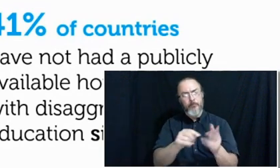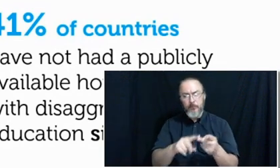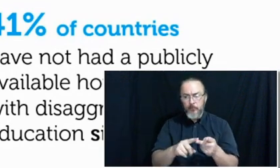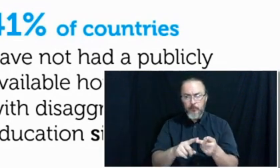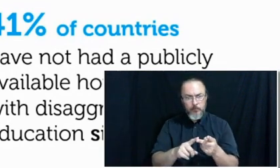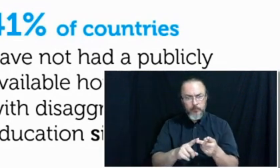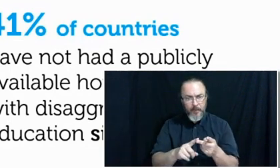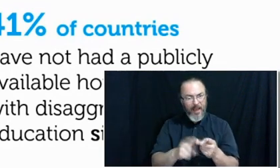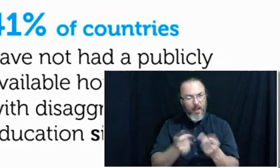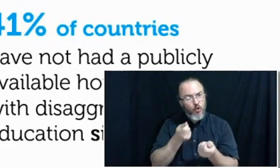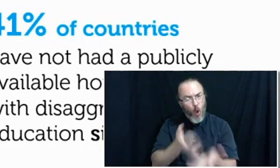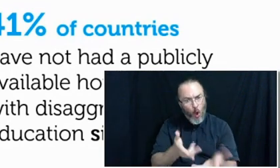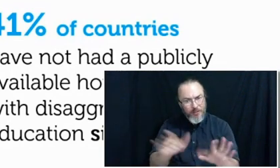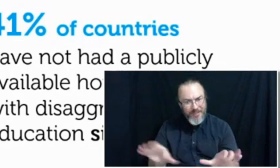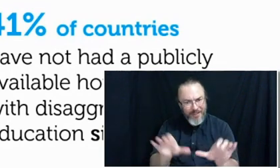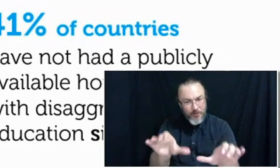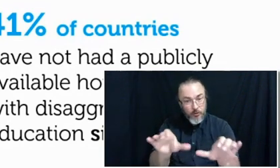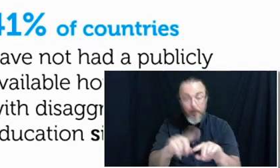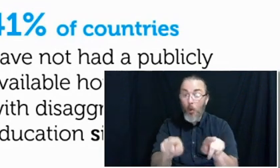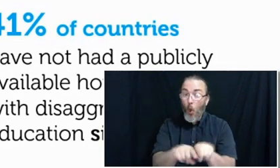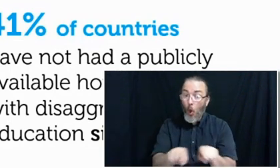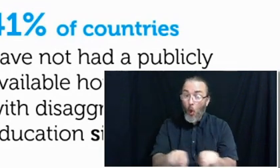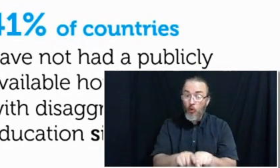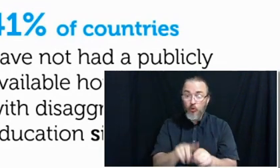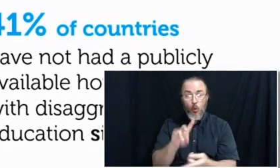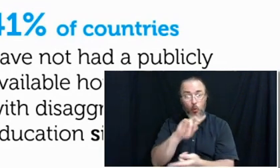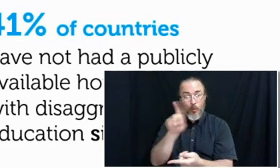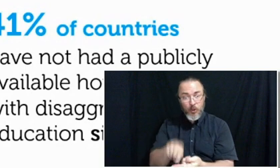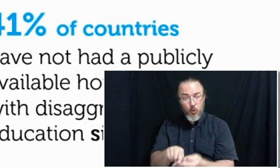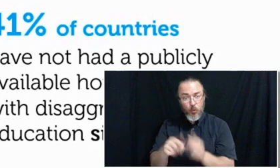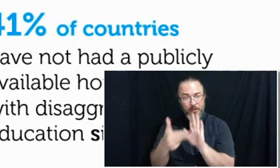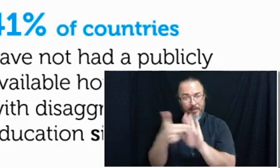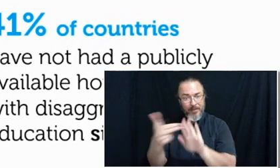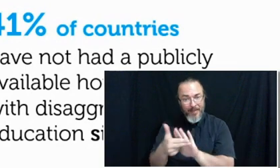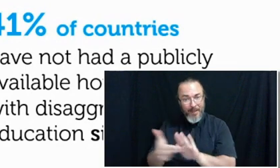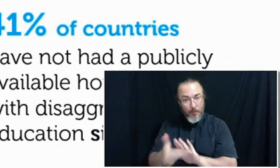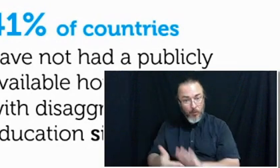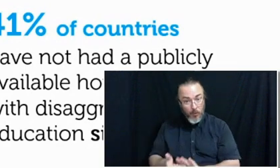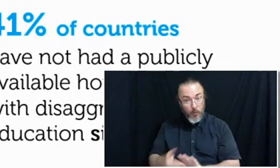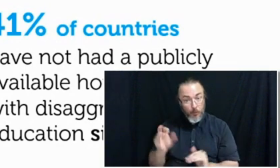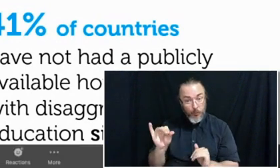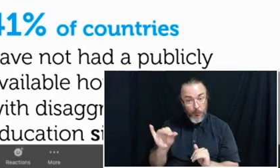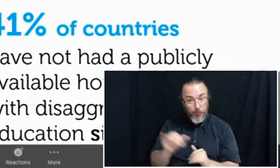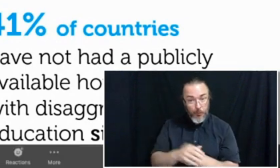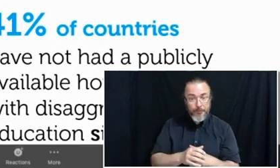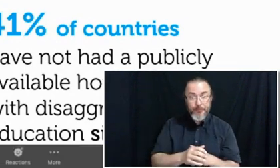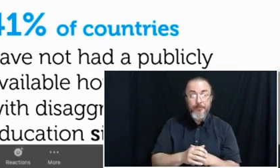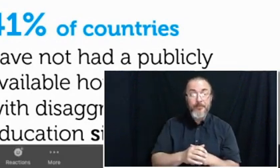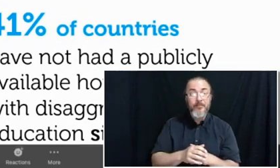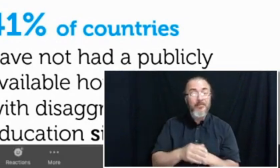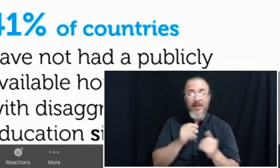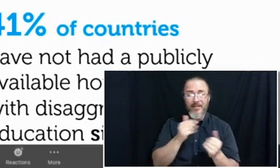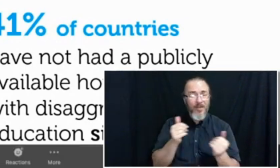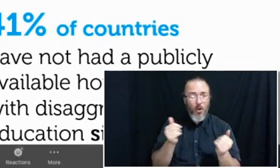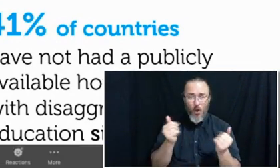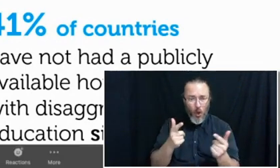qui facilite l'action. Mais ce faisant, les enfants peuvent être réduits à des étiquettes, ce qui peut renforcer leurs désavantages. Tous les